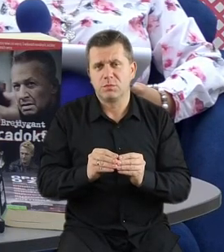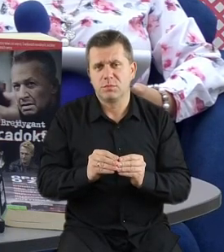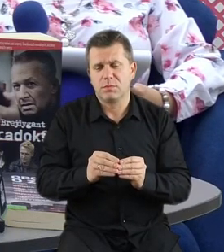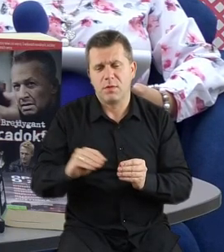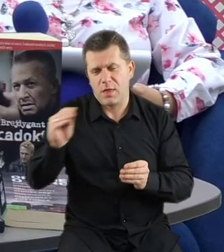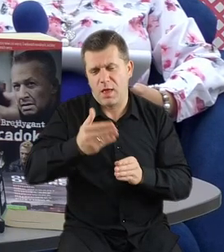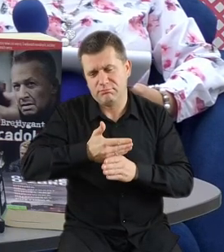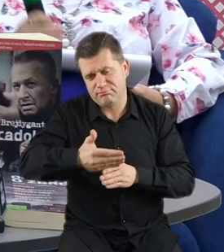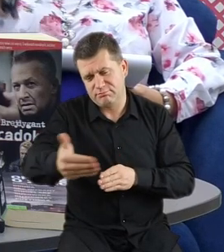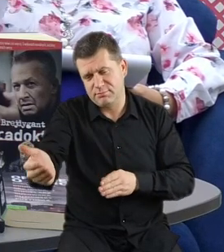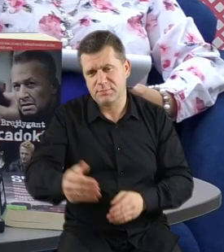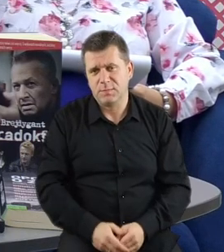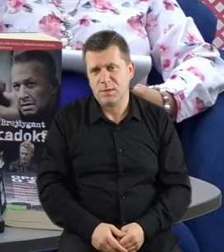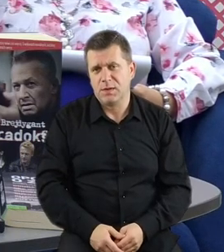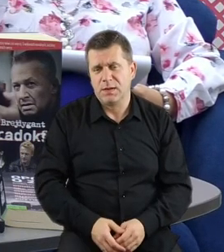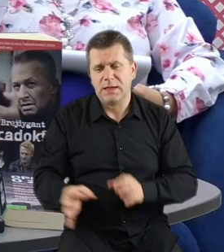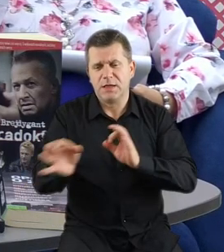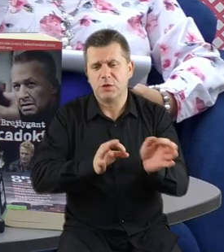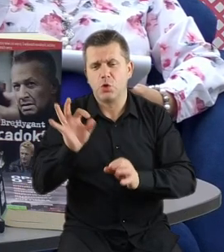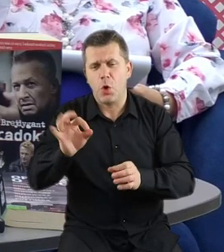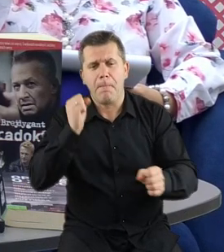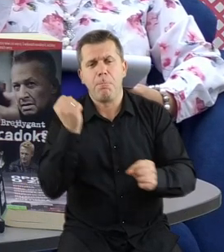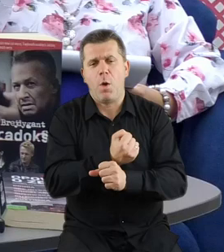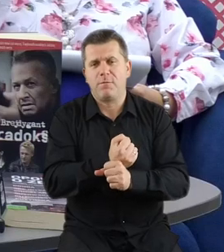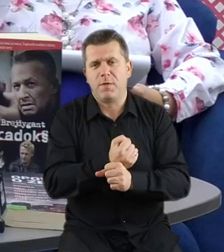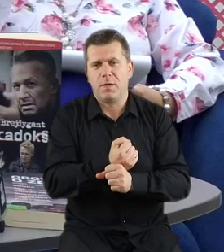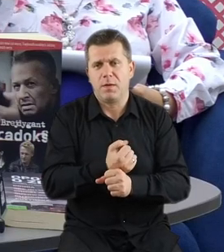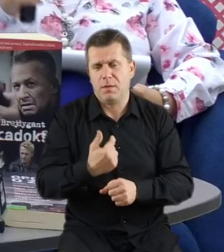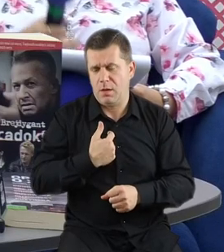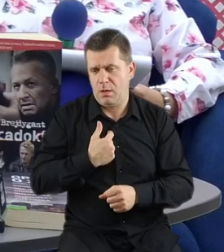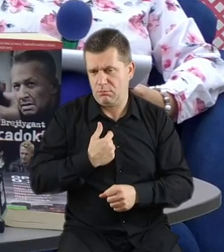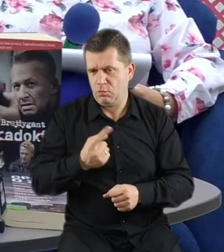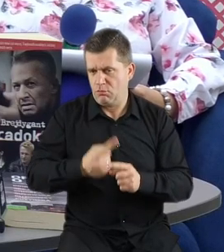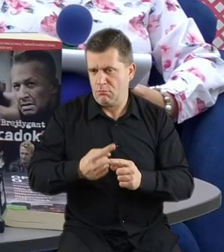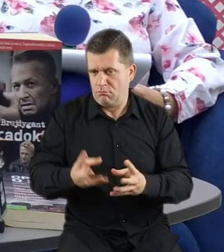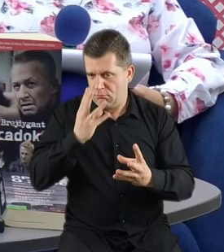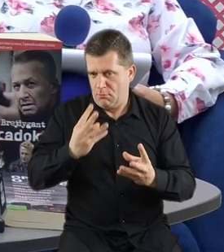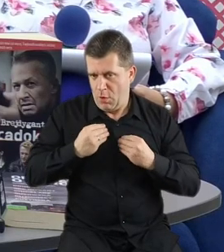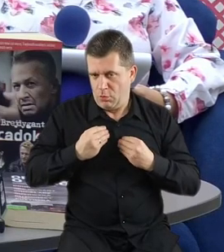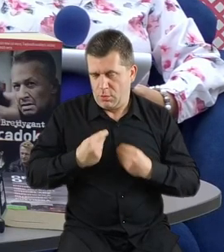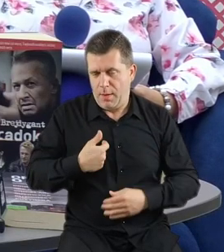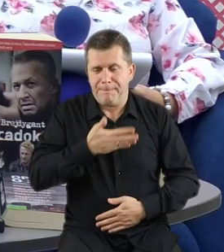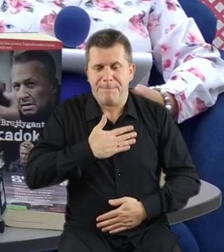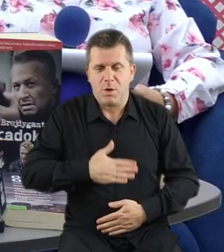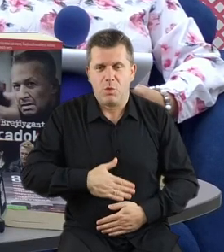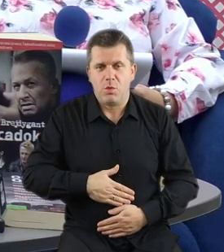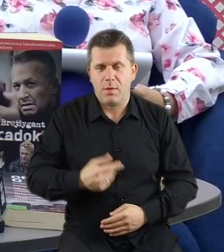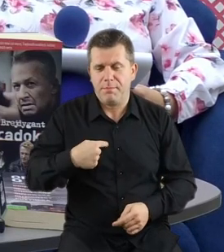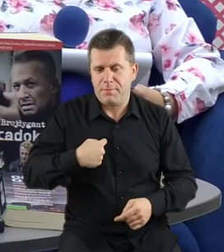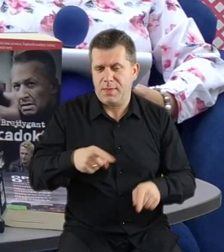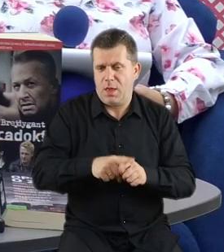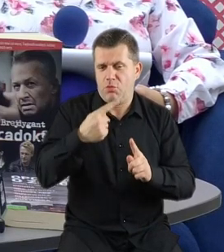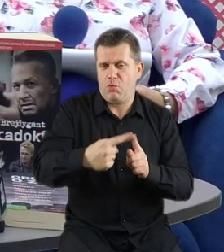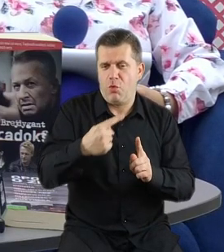jeszcze przede mną. No. Prosta historia o morderstwie, no to mnie poruszyło. No, miło mi bardzo. Mnie też trochę.